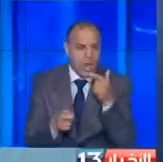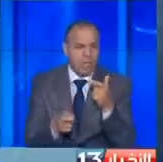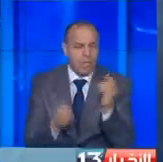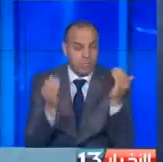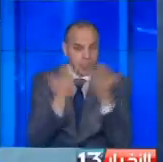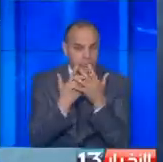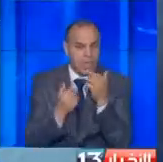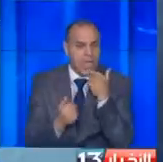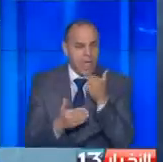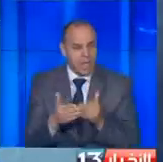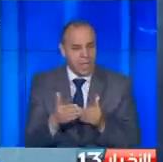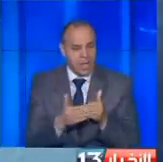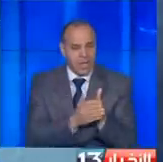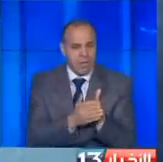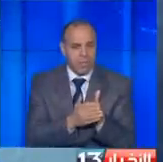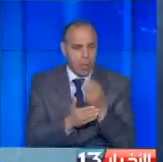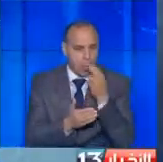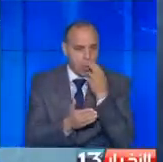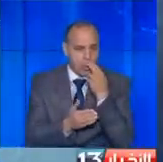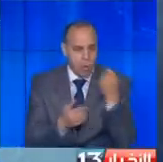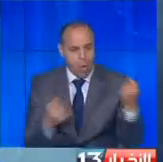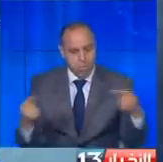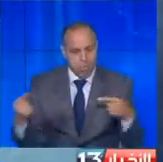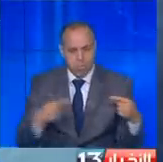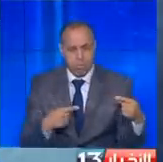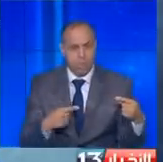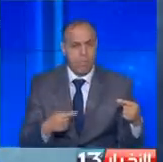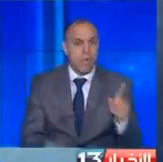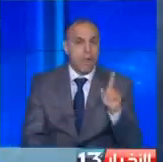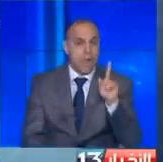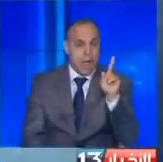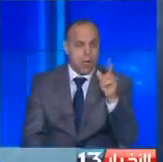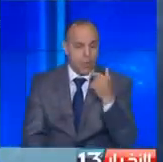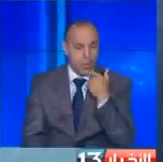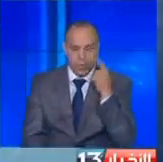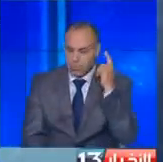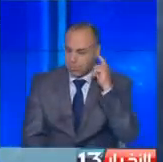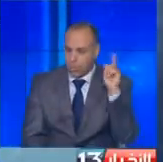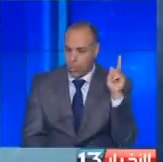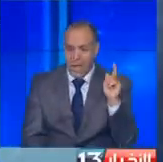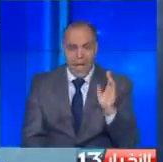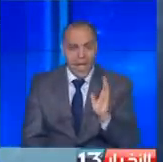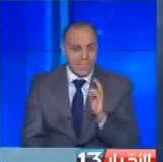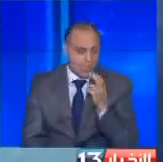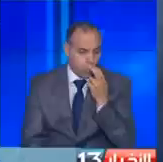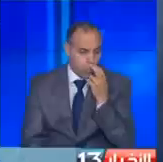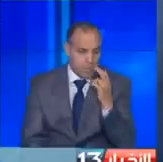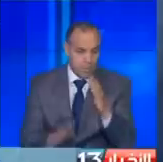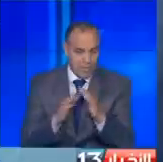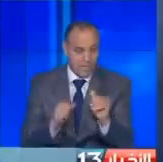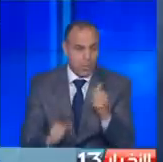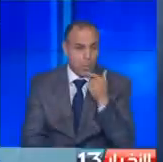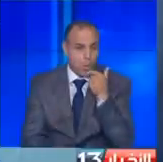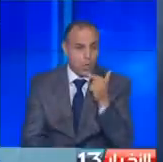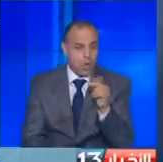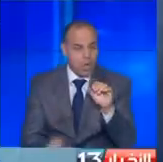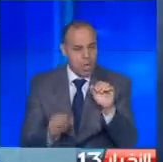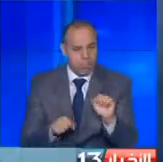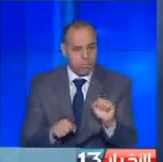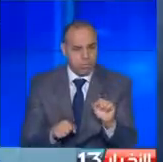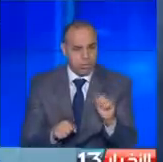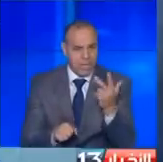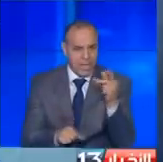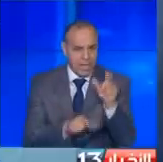مفاجئ بعد اقترابها من القوات التي ردت على المهاجمين. وأضافت المصادر أن القوات الأمنية المصرية تمكنت من